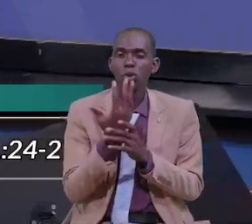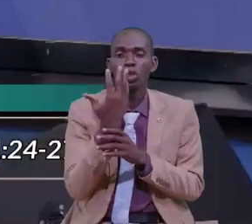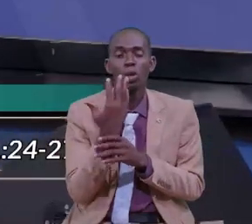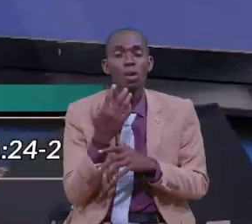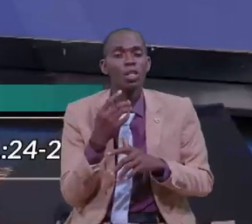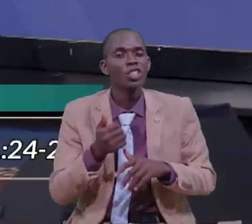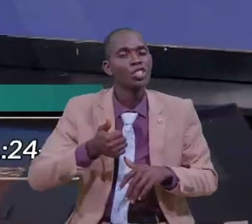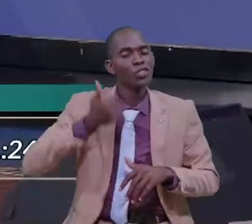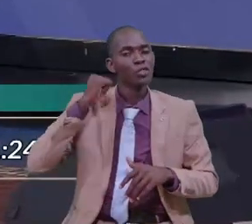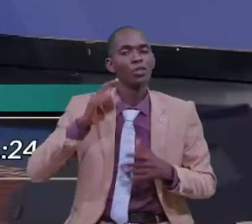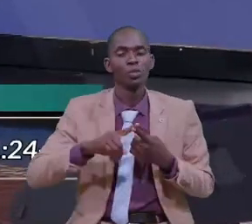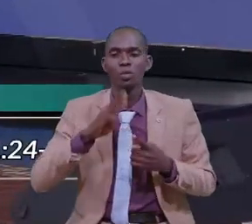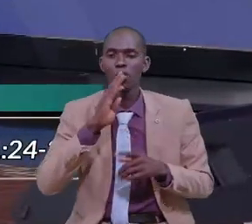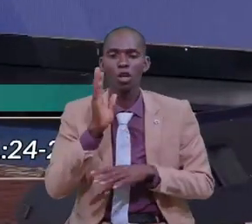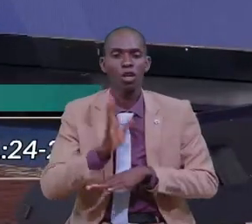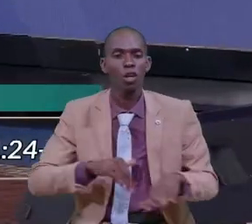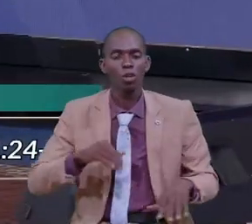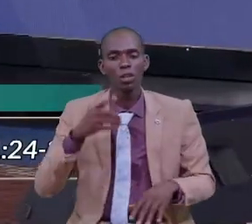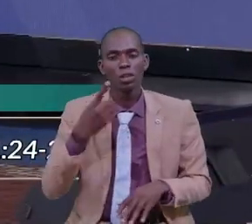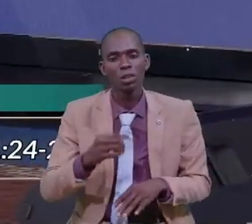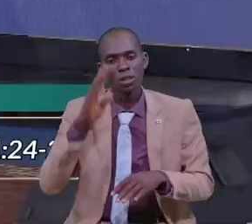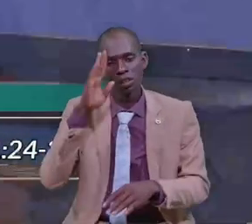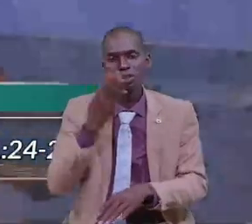devenu grand, refusa d'appeler